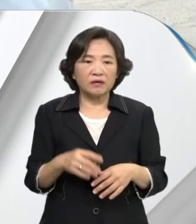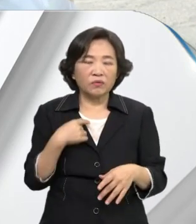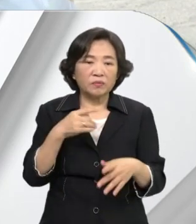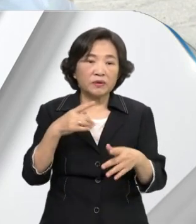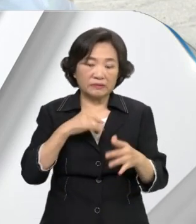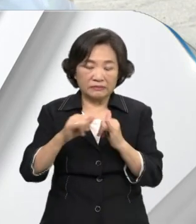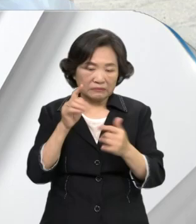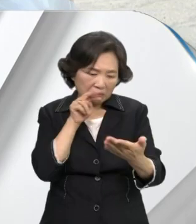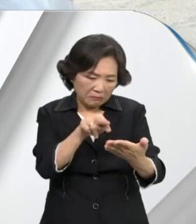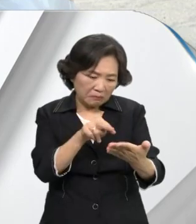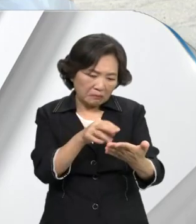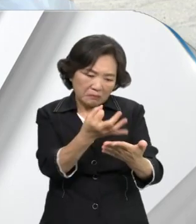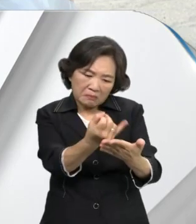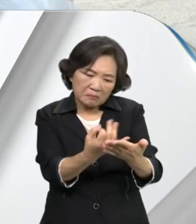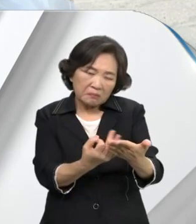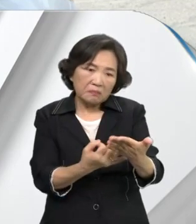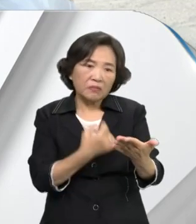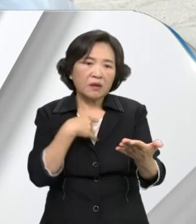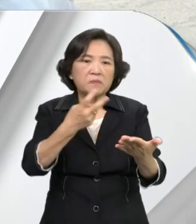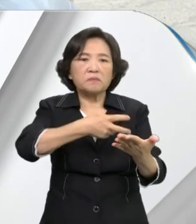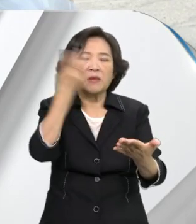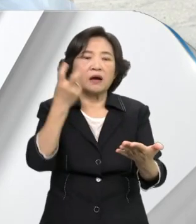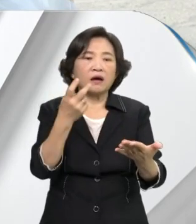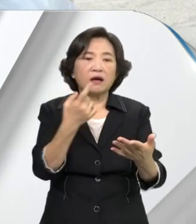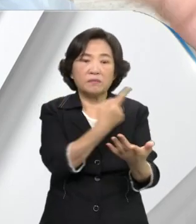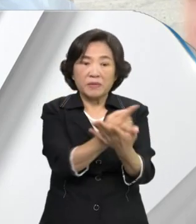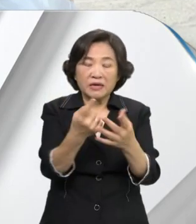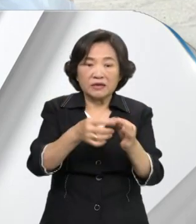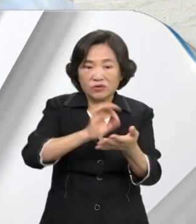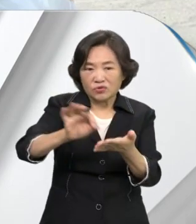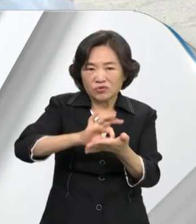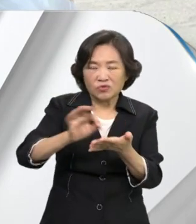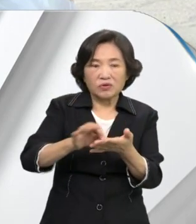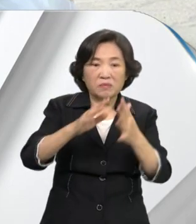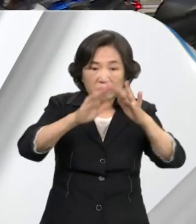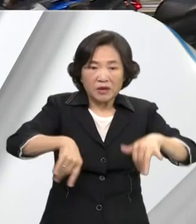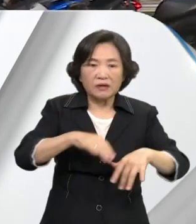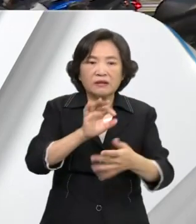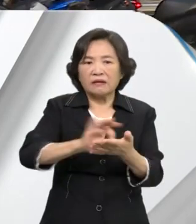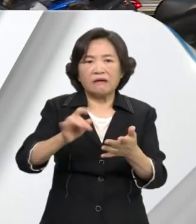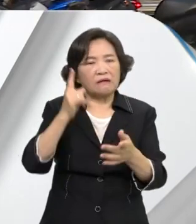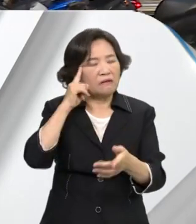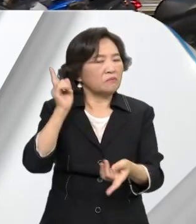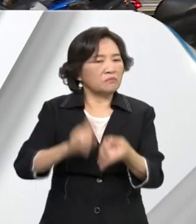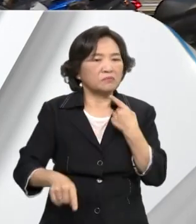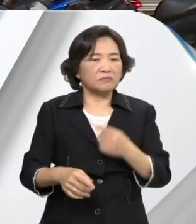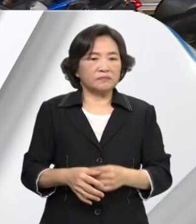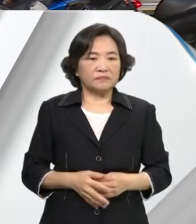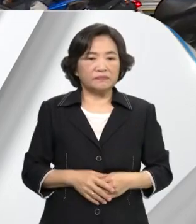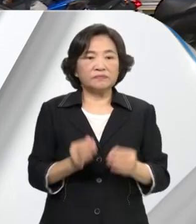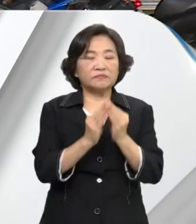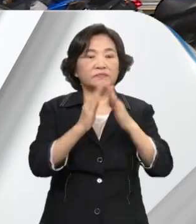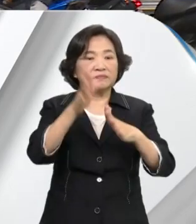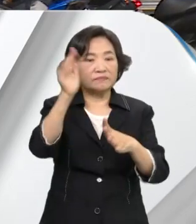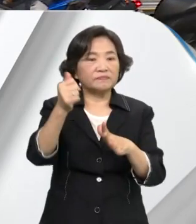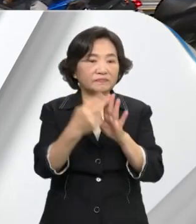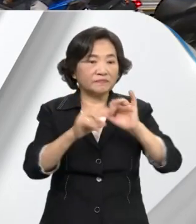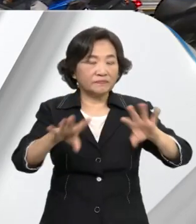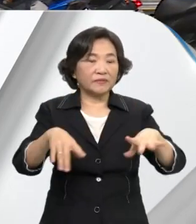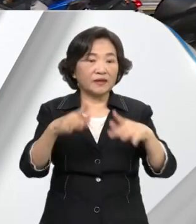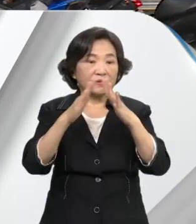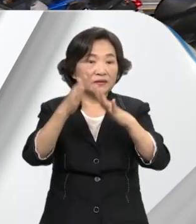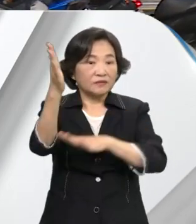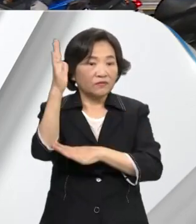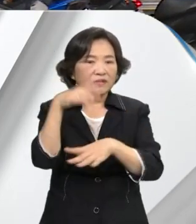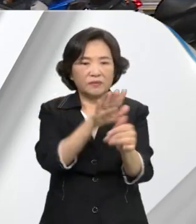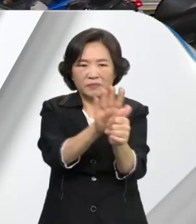个协议架构单，发现所有的都不符合重建成本。 桃园市长蔡文灿讲，市府为推